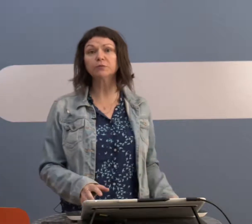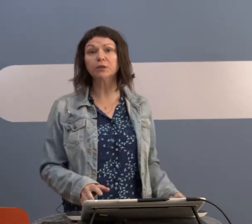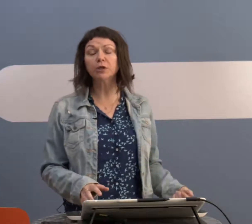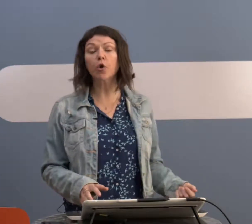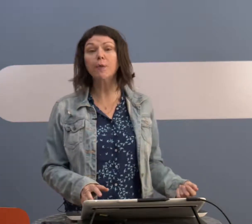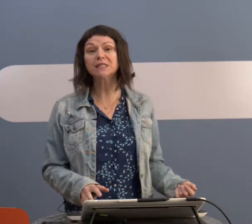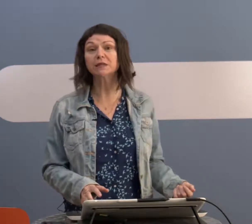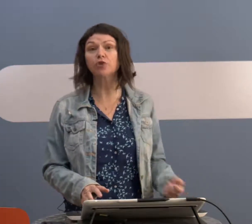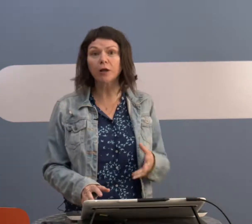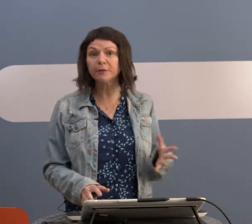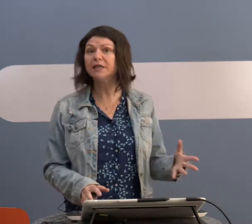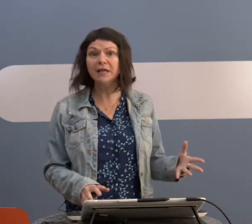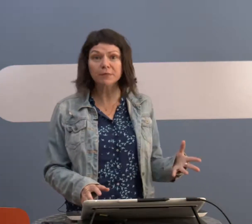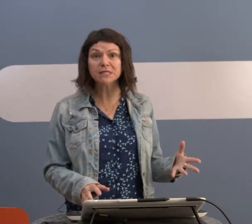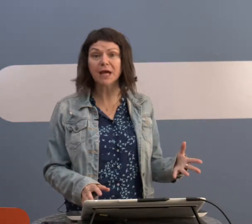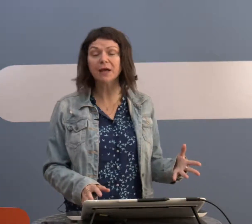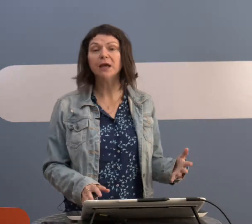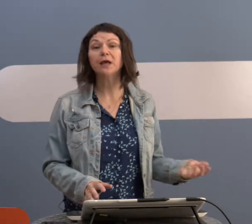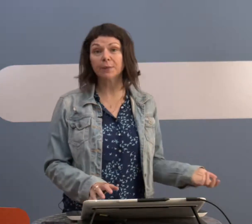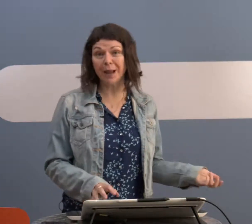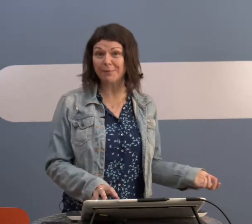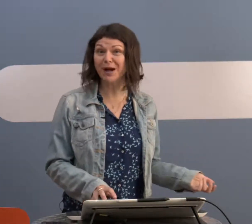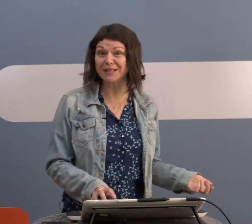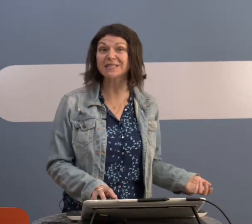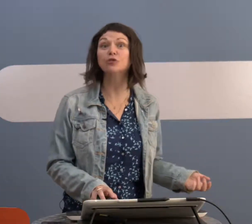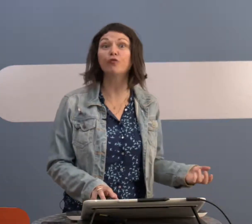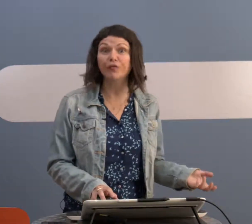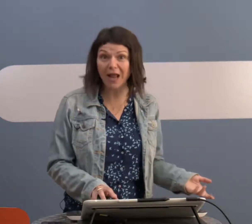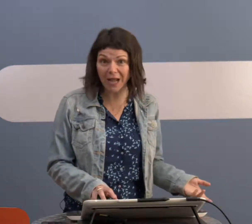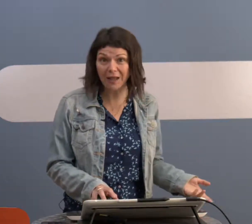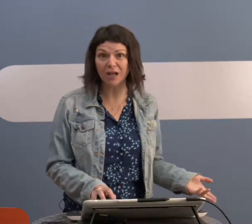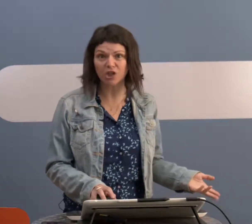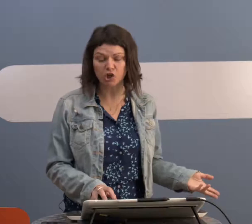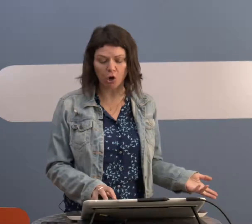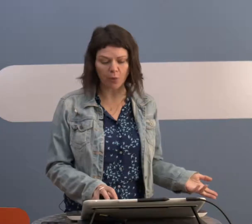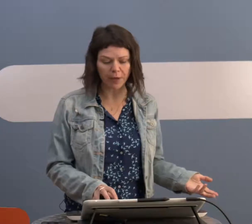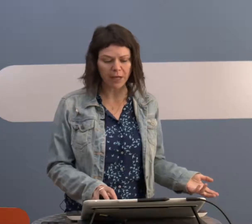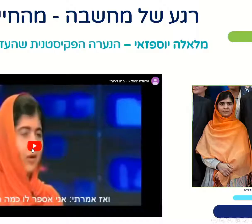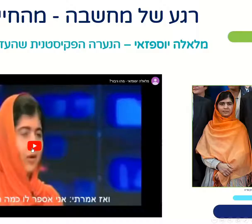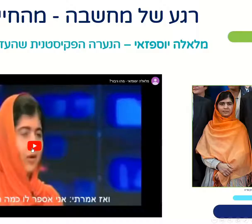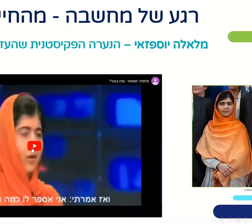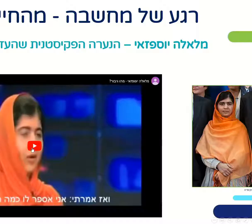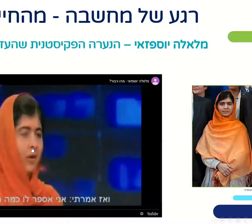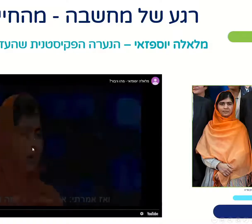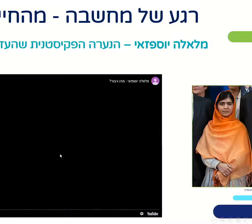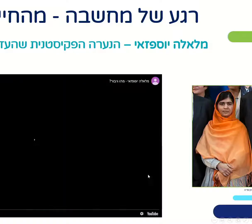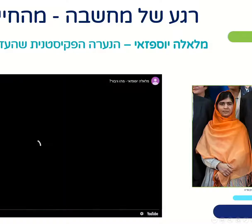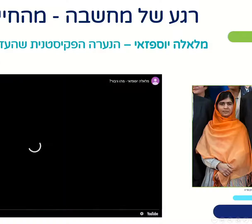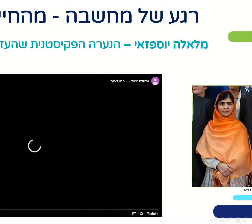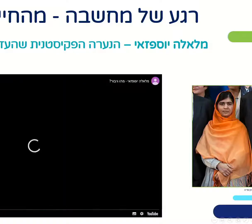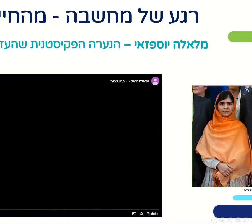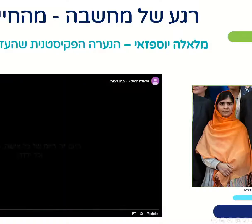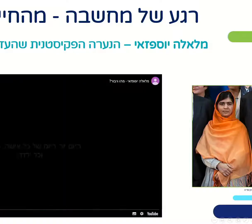מעט אתם תראו בסרטון המדהים הזה, קיבלה פרס נובל לשלום. אז בואו נראה.